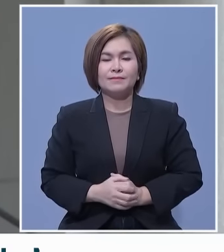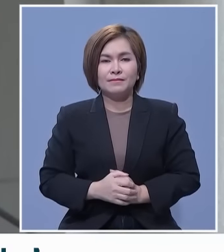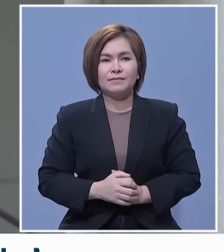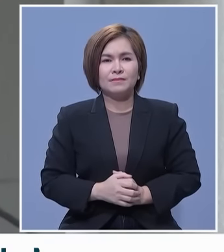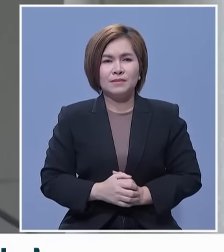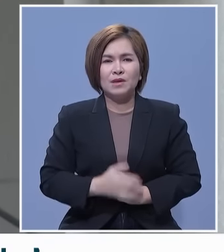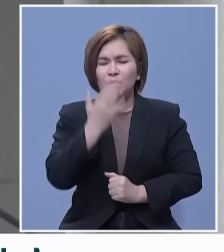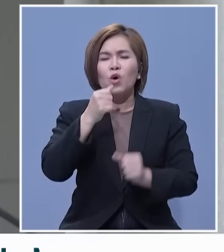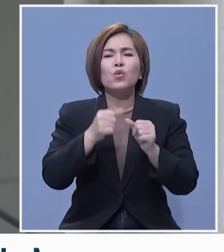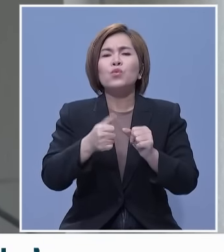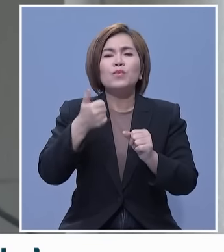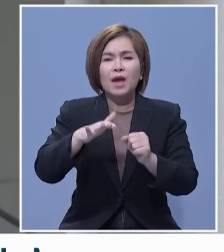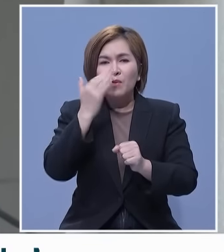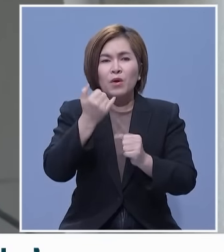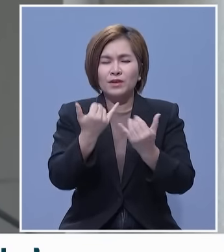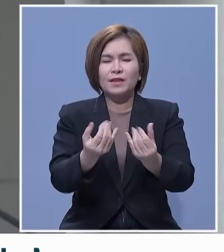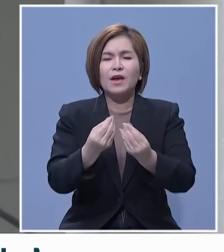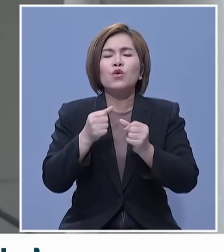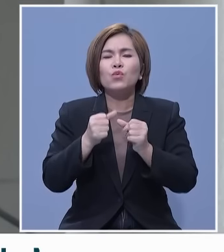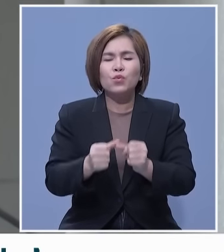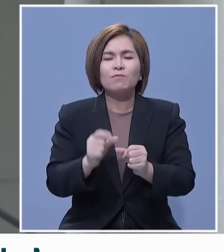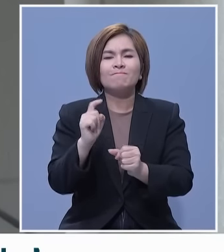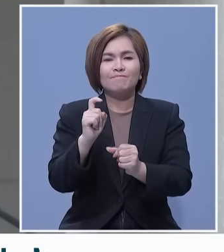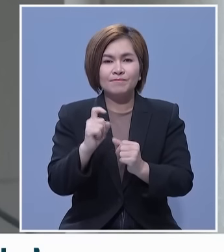มันอยู่ตรงนี้ไม่ได้เพราะว่าเขาไม่ให้อยู่แล้วครับนะครับ